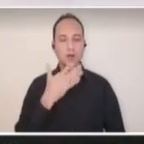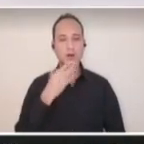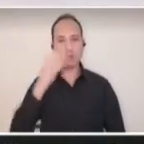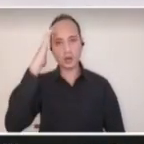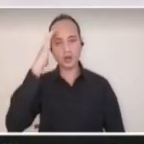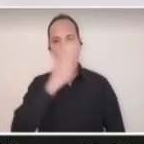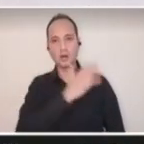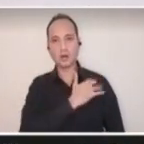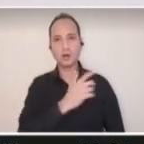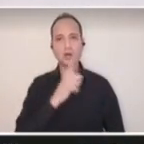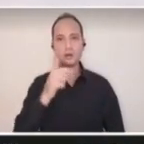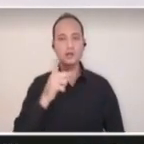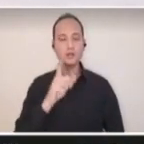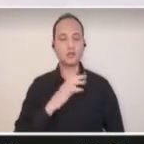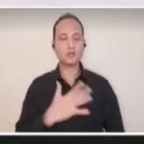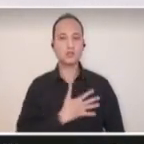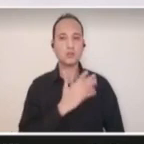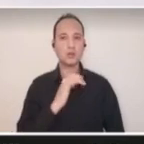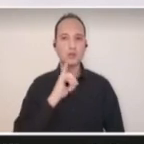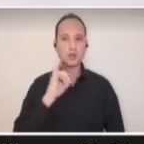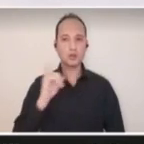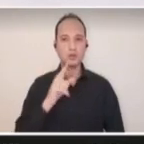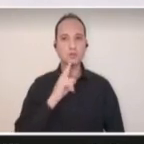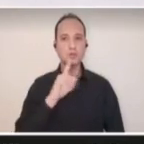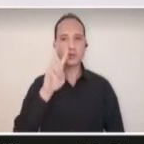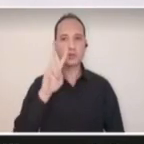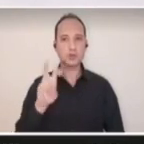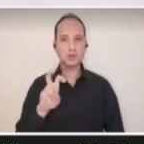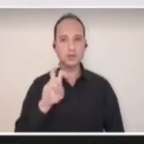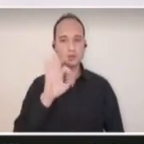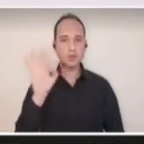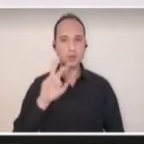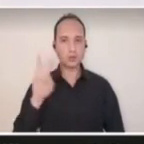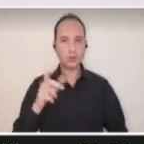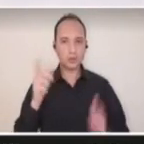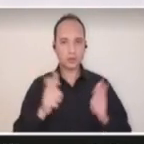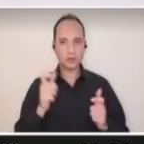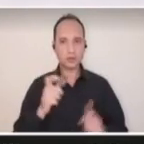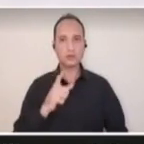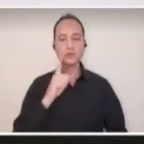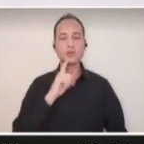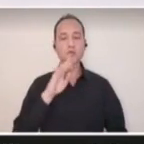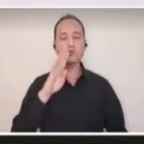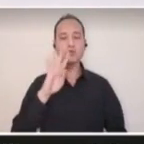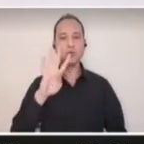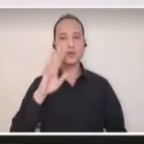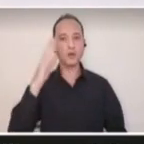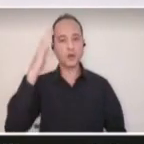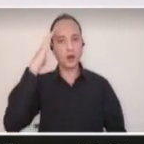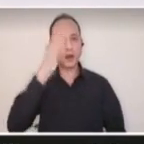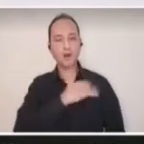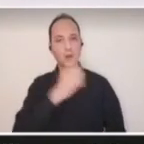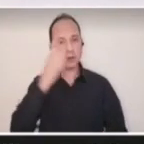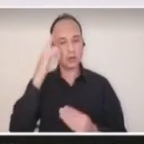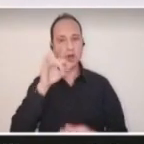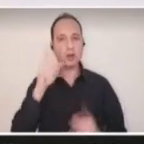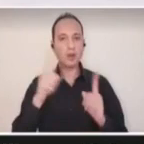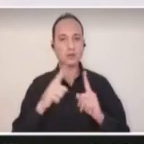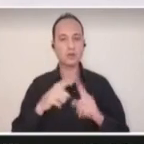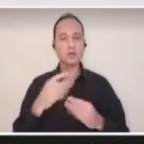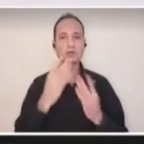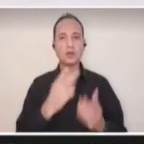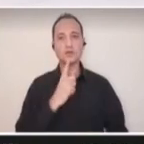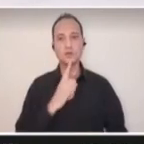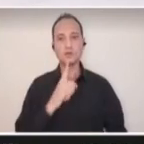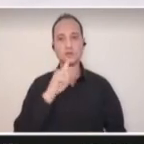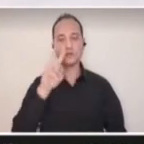CHP'ye sert çıktı. 128 milyar doları bırakın da 104 emekli amiral bildirisinin hesabını verin diye konuştu. 128